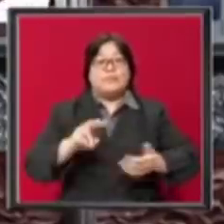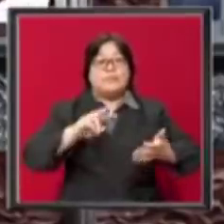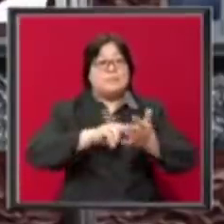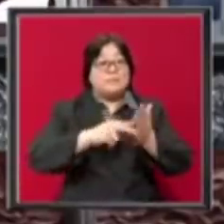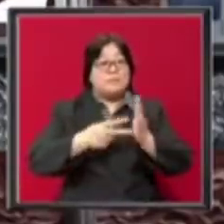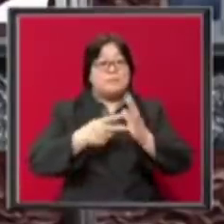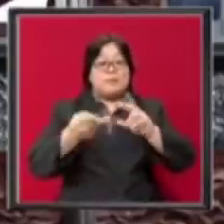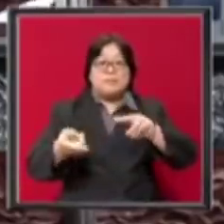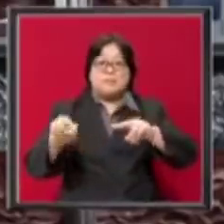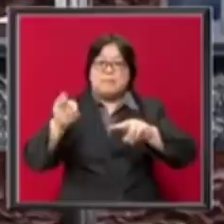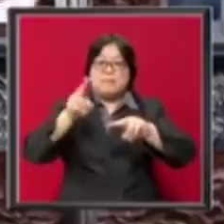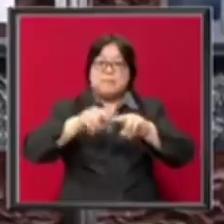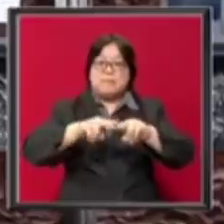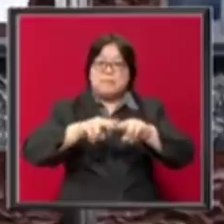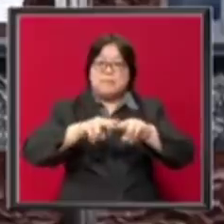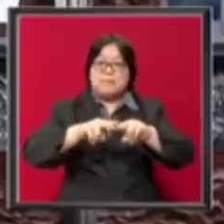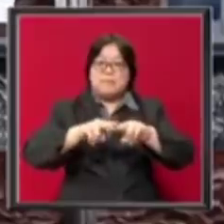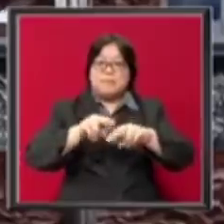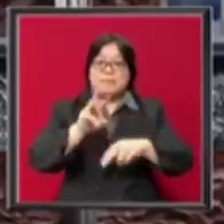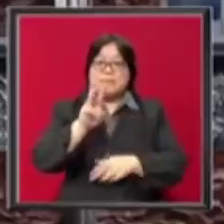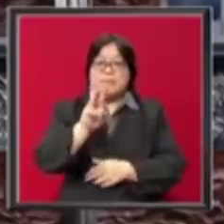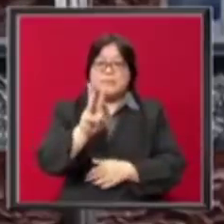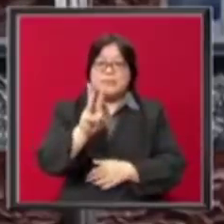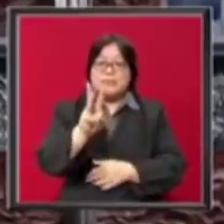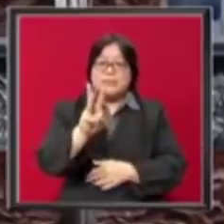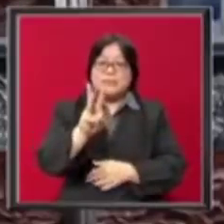Maknanya meningkat 6